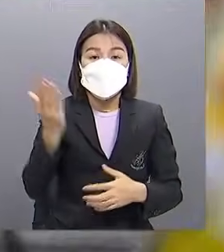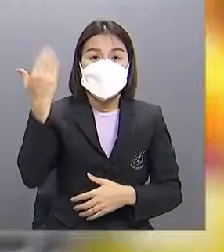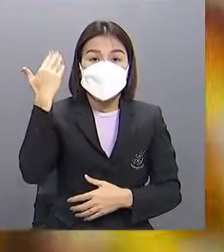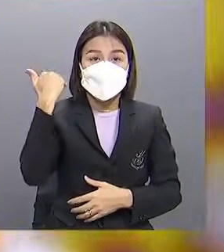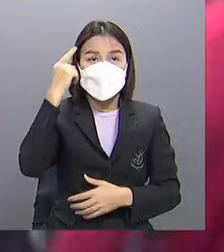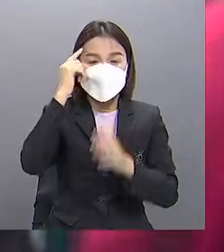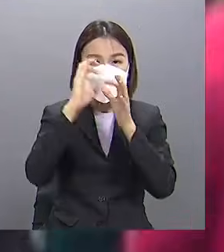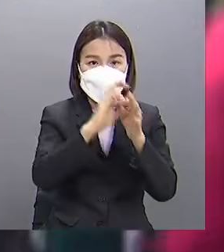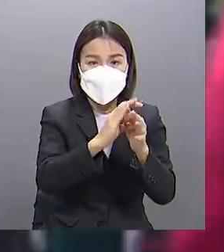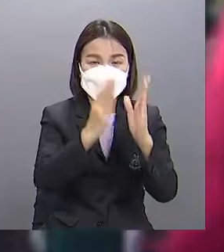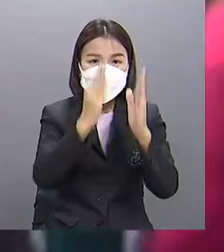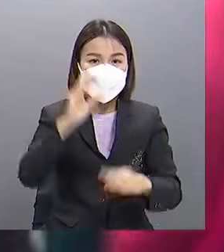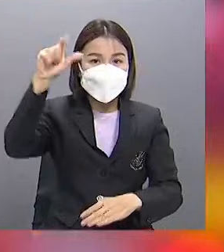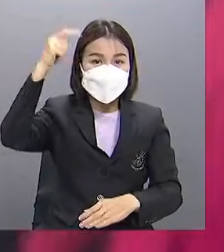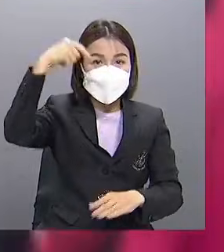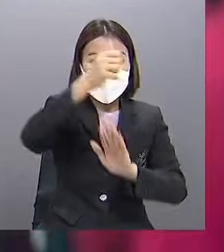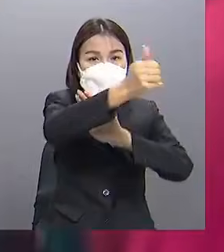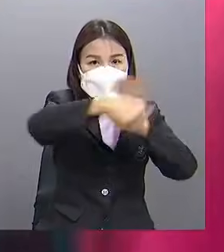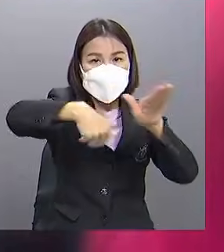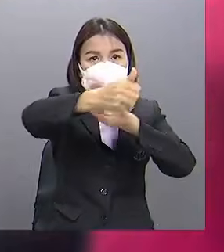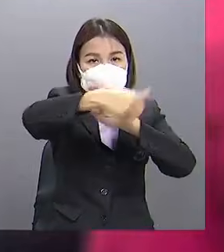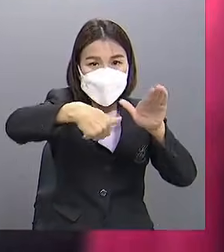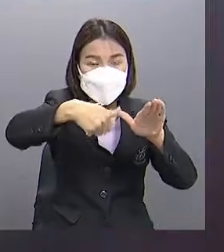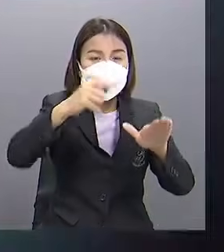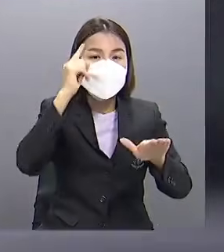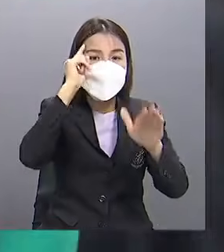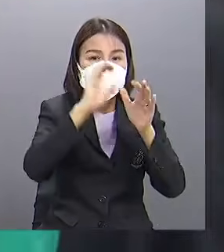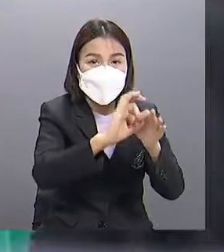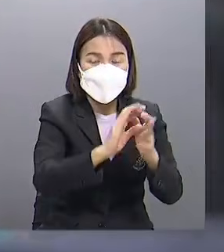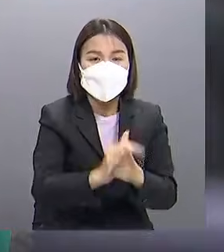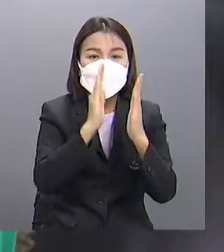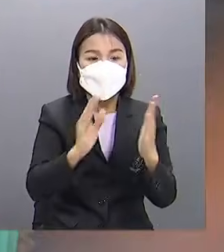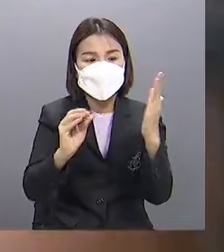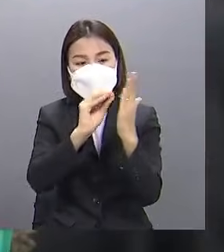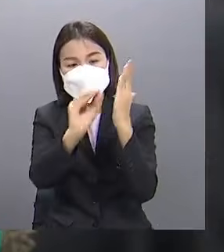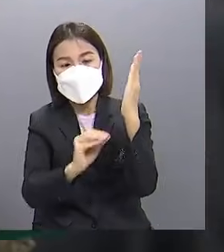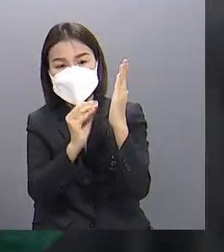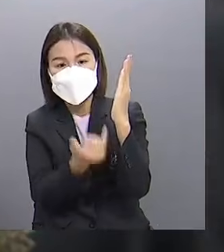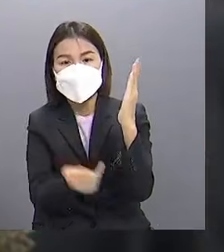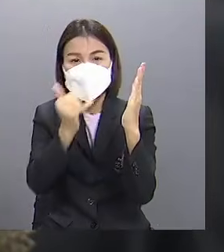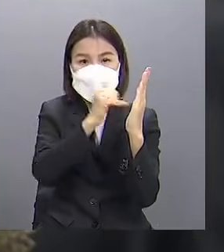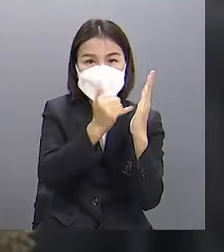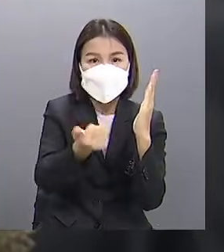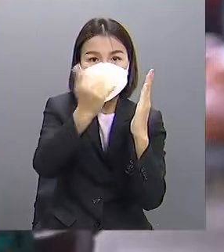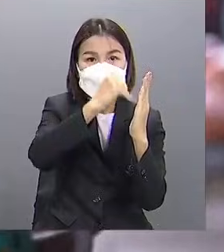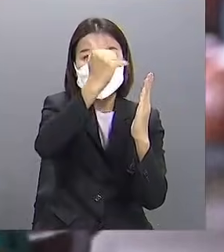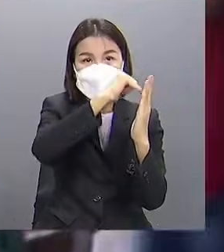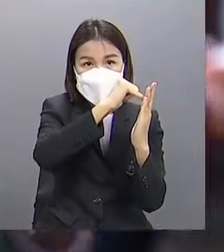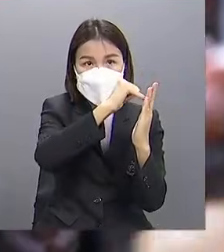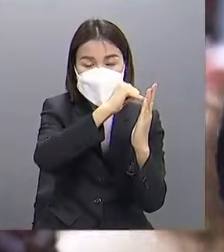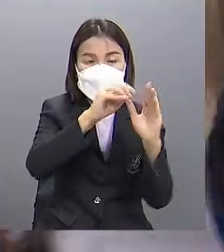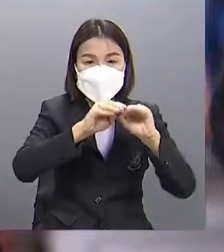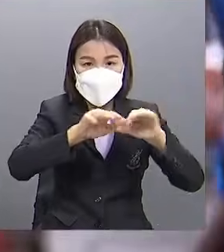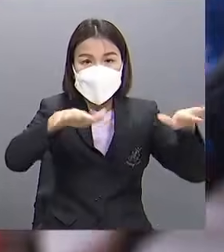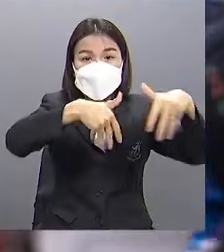ที่จะเข้ามาใช่ไหมครับแล้วก็เป็นห่วงเรื่องคนที่กลับจากต่างจังหวัดที่กลับมาจากเขตปริมณฑลที่จะมาแพร่ในชุมชนอันนี้มาตร